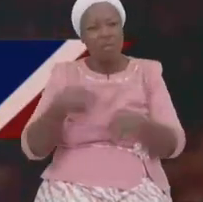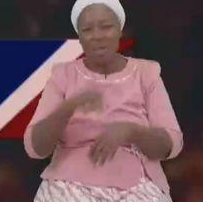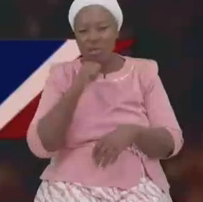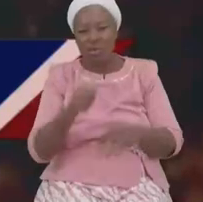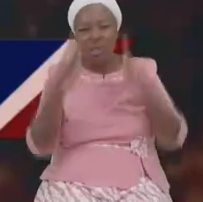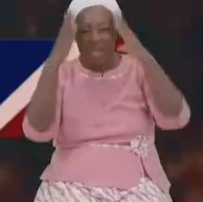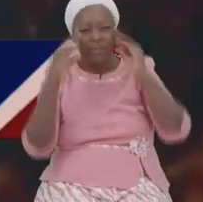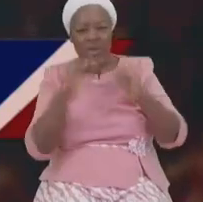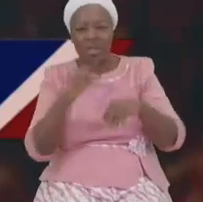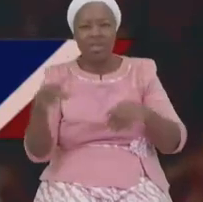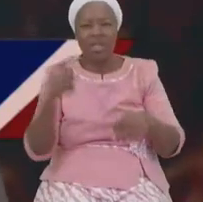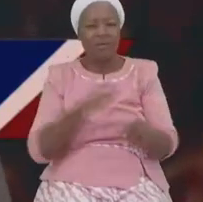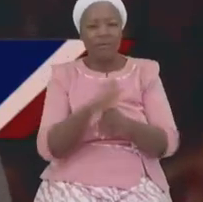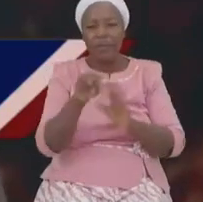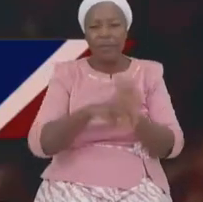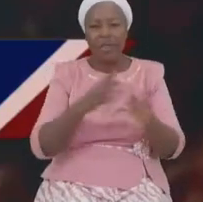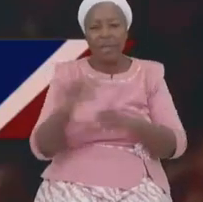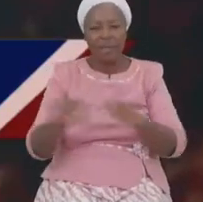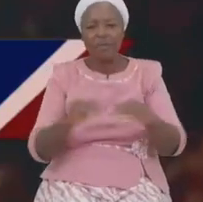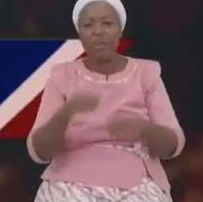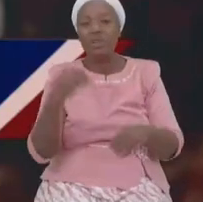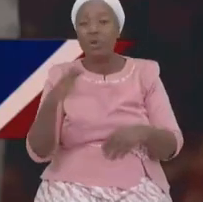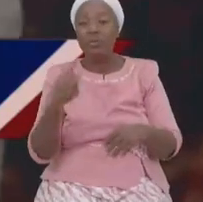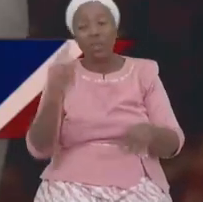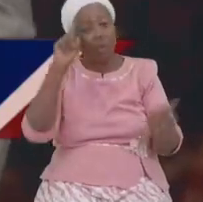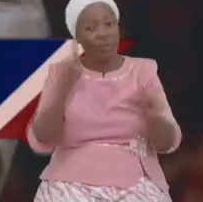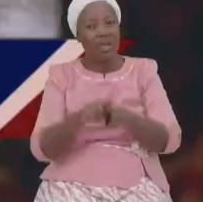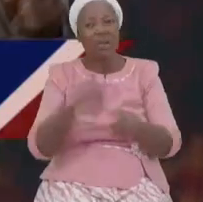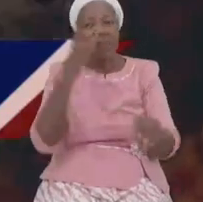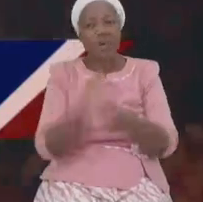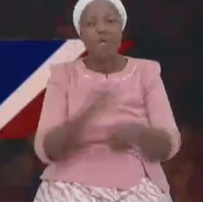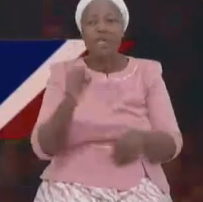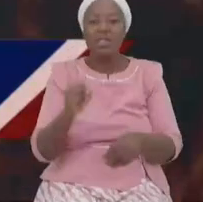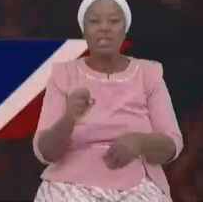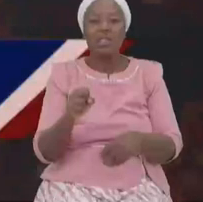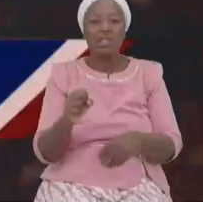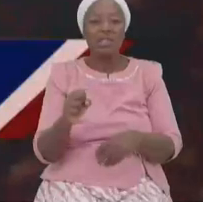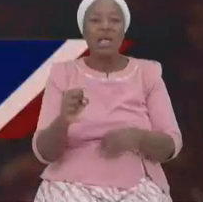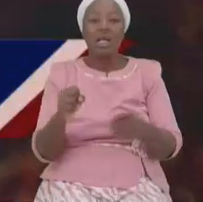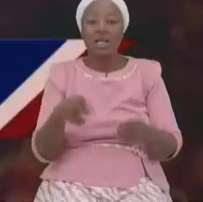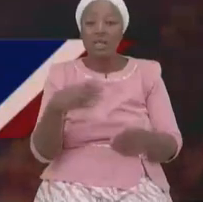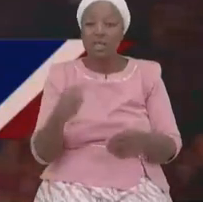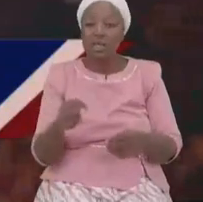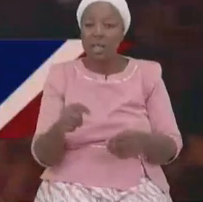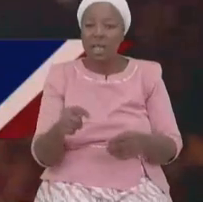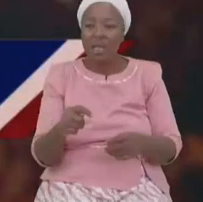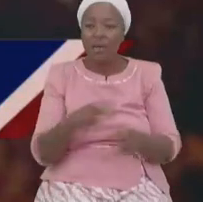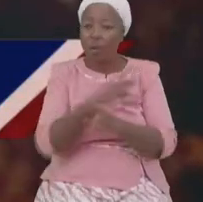pas l'accomplissement des promesses de Dieu. La faute n'est pas à Dieu,